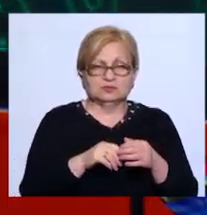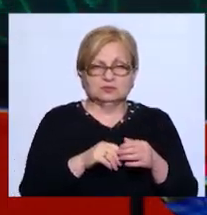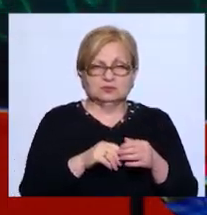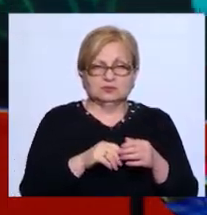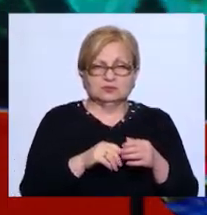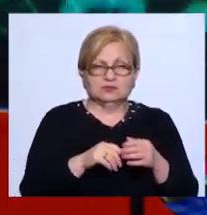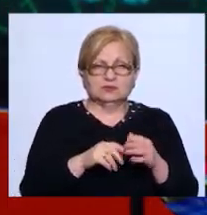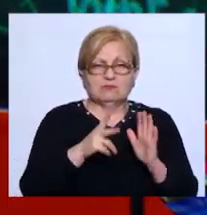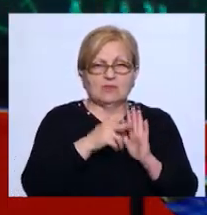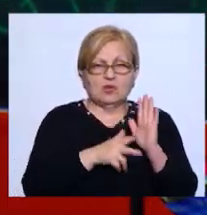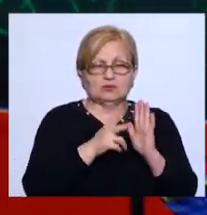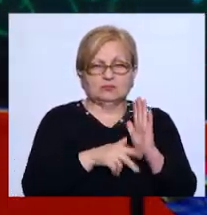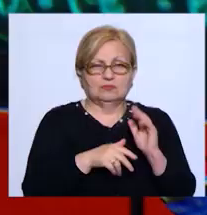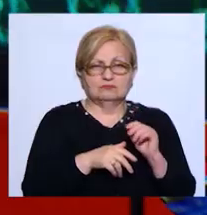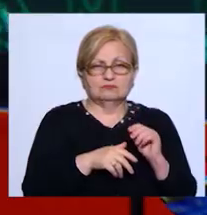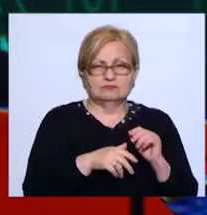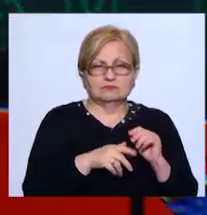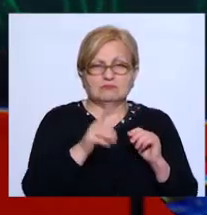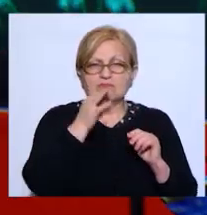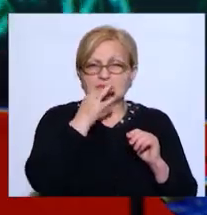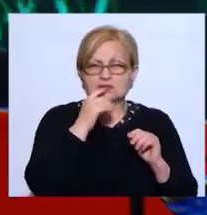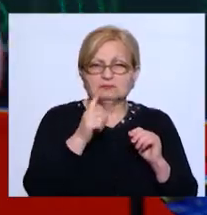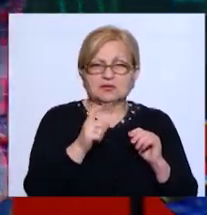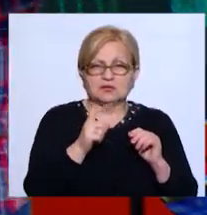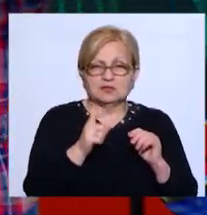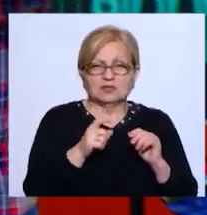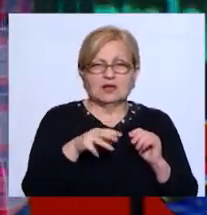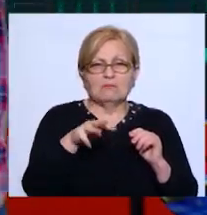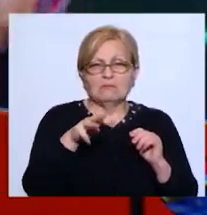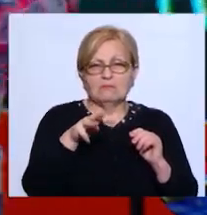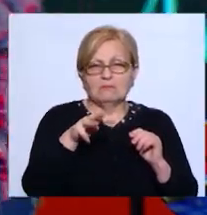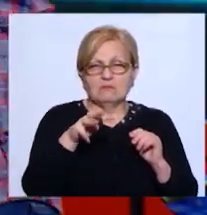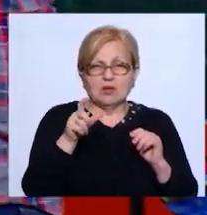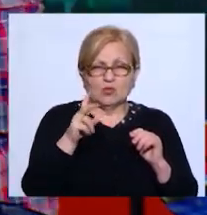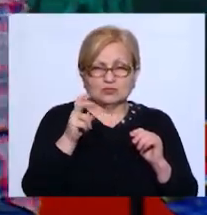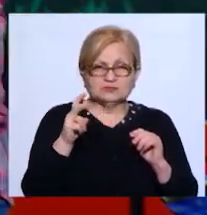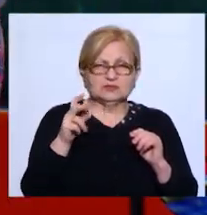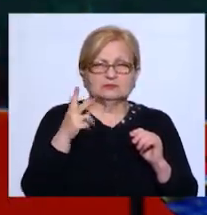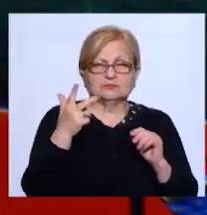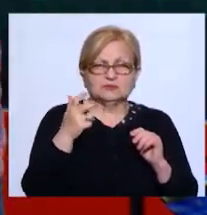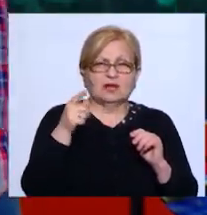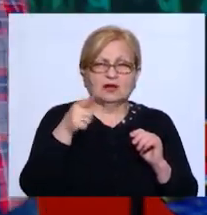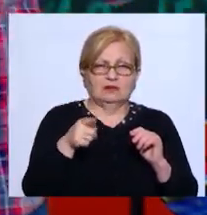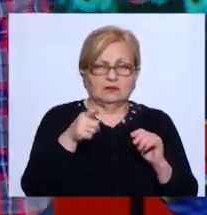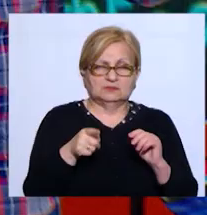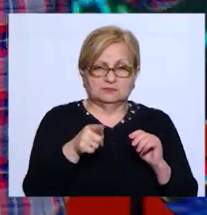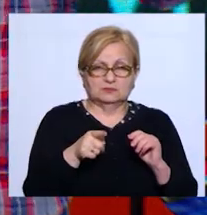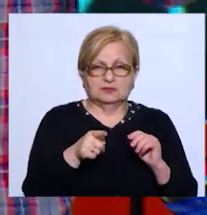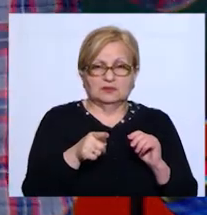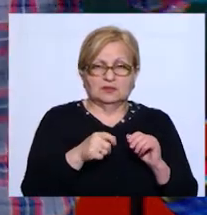ისევ მე-80-ი ჩდება. მერე მე-100-ი, მერე მე-200-ი, მე-300-ი, მე-1000-ი და ასე